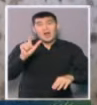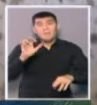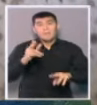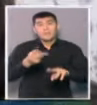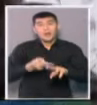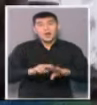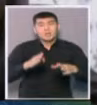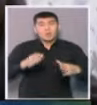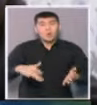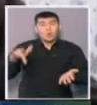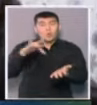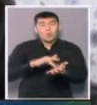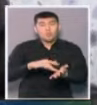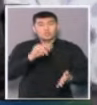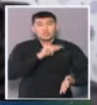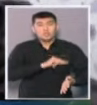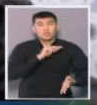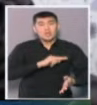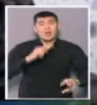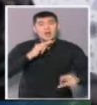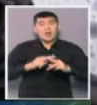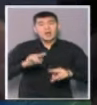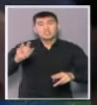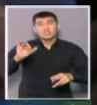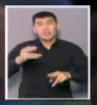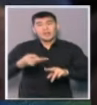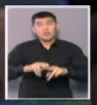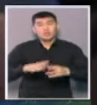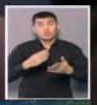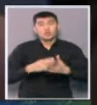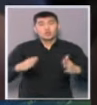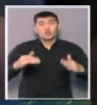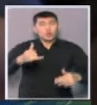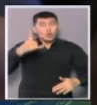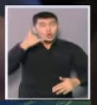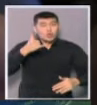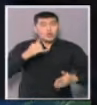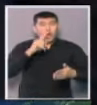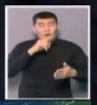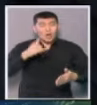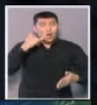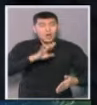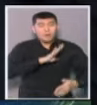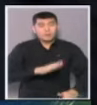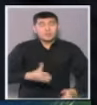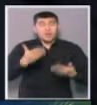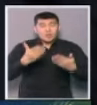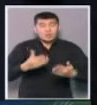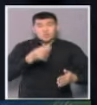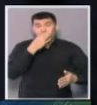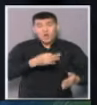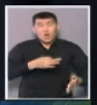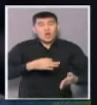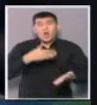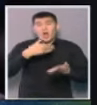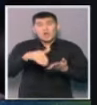облыстық перинаталды орталықта еңбек ететін қарындасы Жанар Көшербаеваның ұялы телефонын алып, хабарластық. Бірақ ол жауап